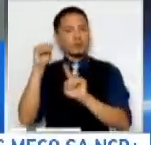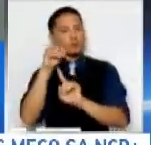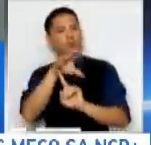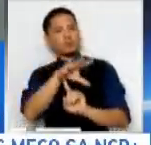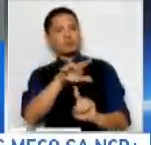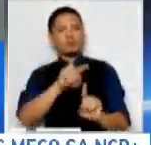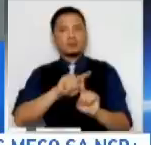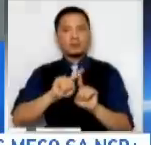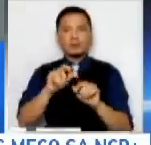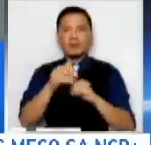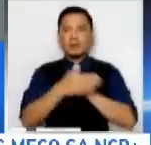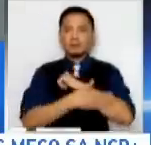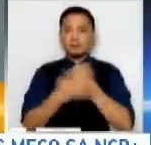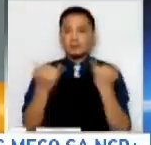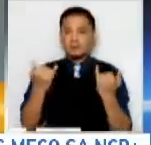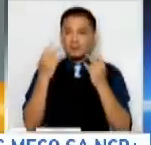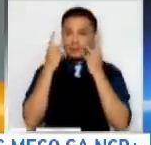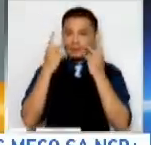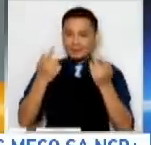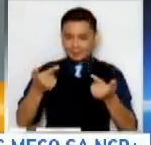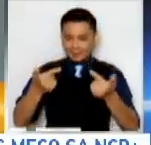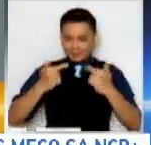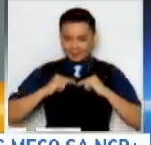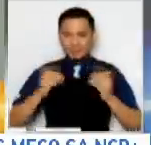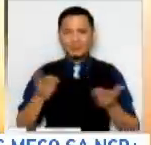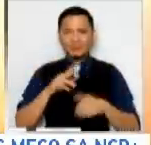Pilipinas mamayang gabi.